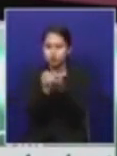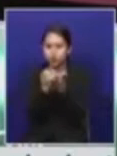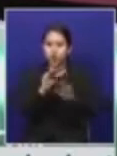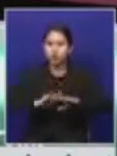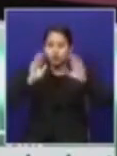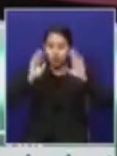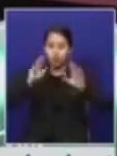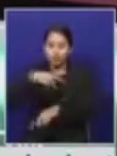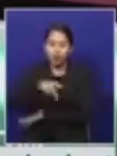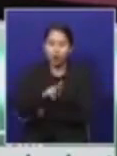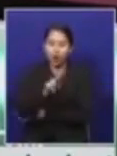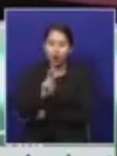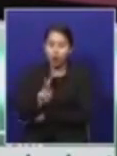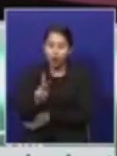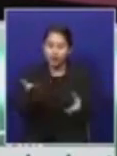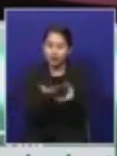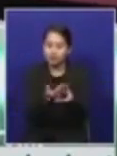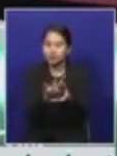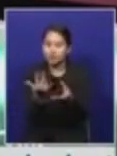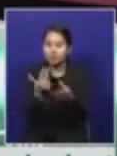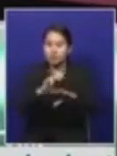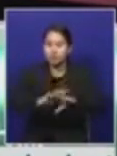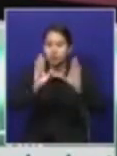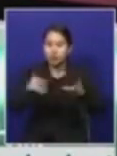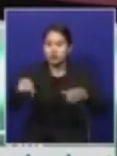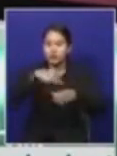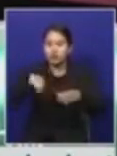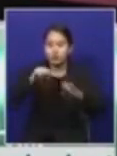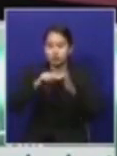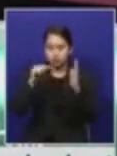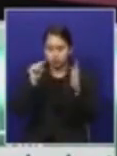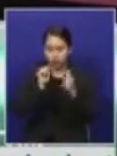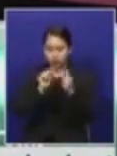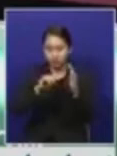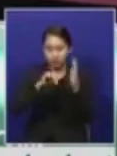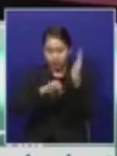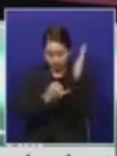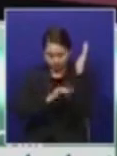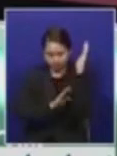ผมจึงขอฝากรัฐบาลต่อยอดเลยนะครับช่วยยกเลิกพ.ร.ก.อีก 3ฉบับที่อยู่ในพื้นที่ 3จังหวัดด้วย